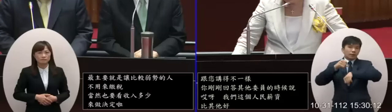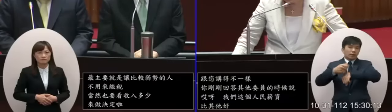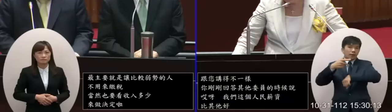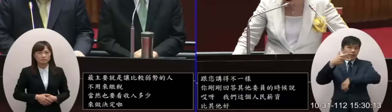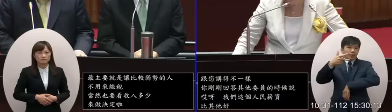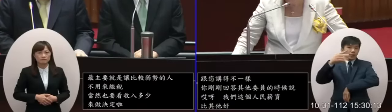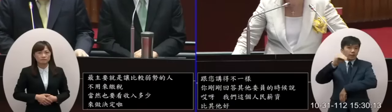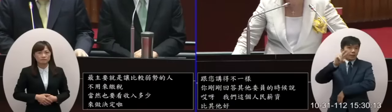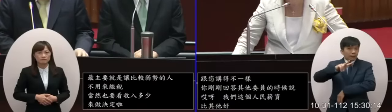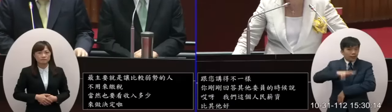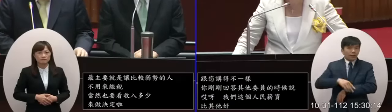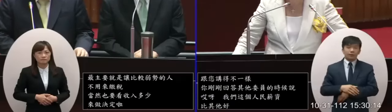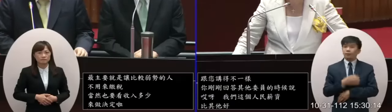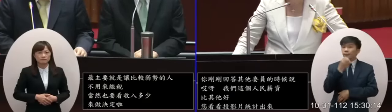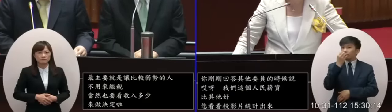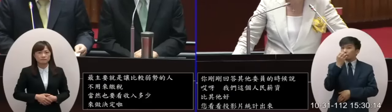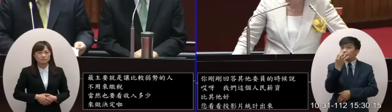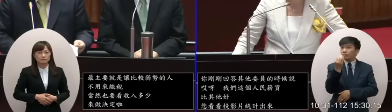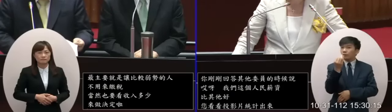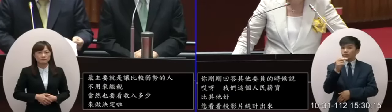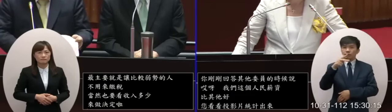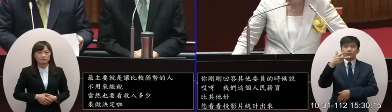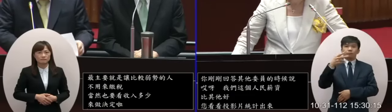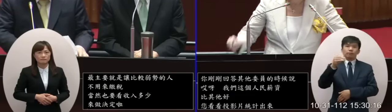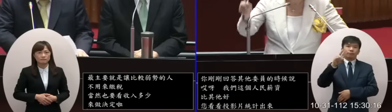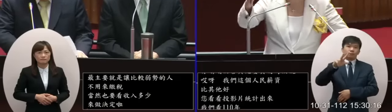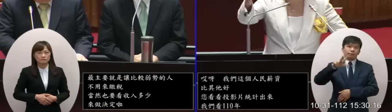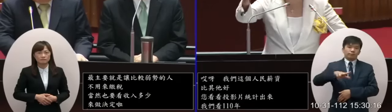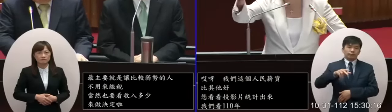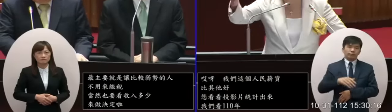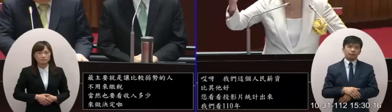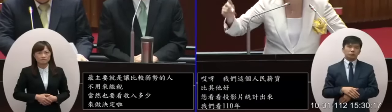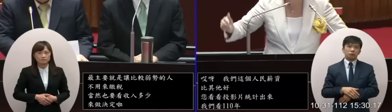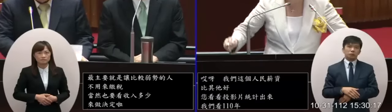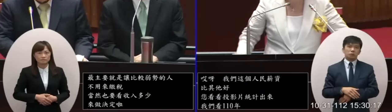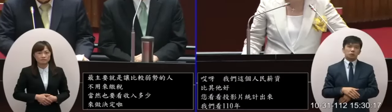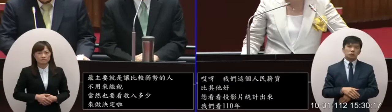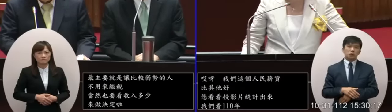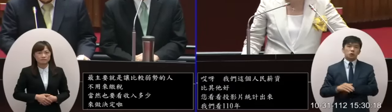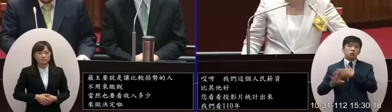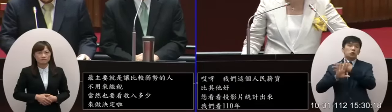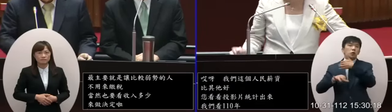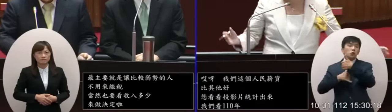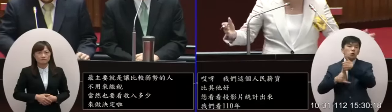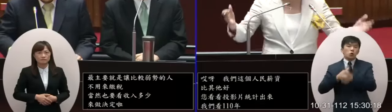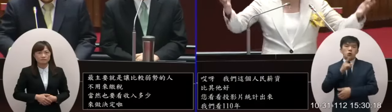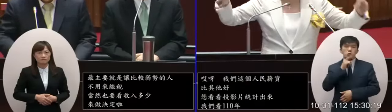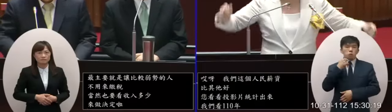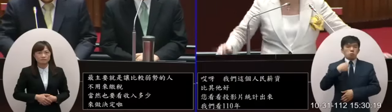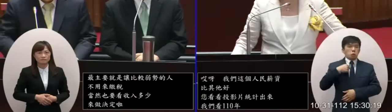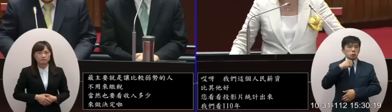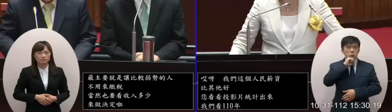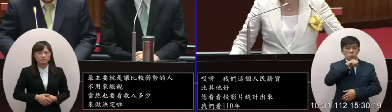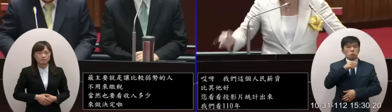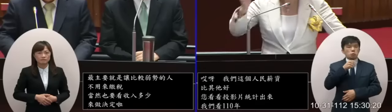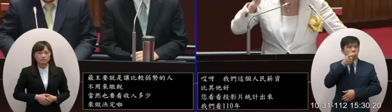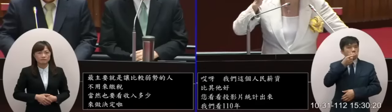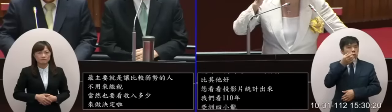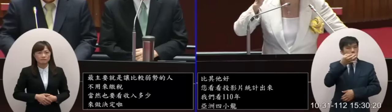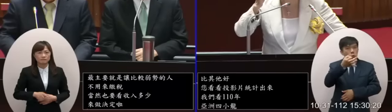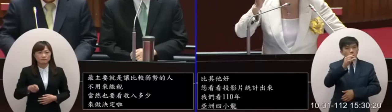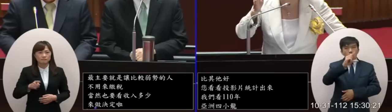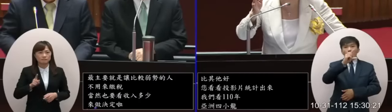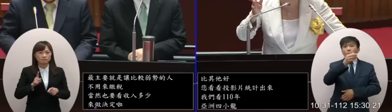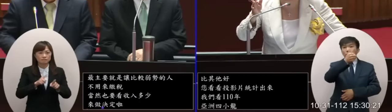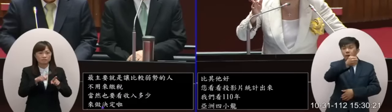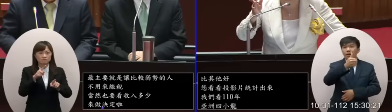啊，香港呢77,000啊。你刚刚前面在回答别的委员的时候说，哎，我们很好。 这个、 那既然